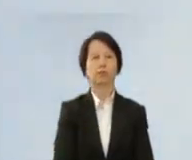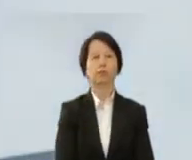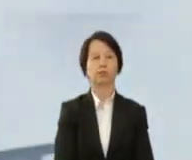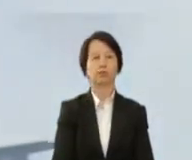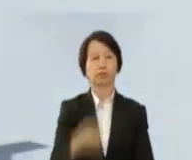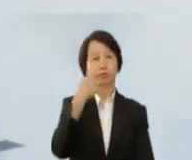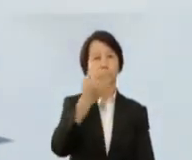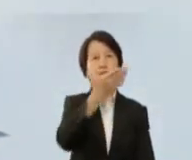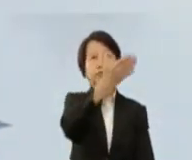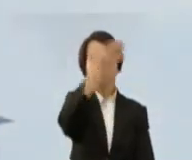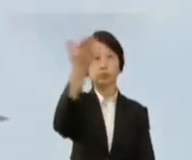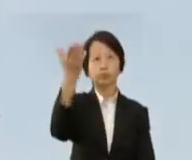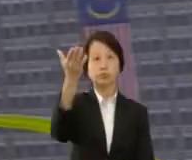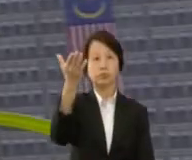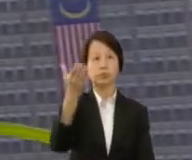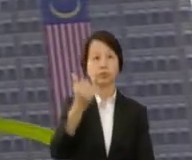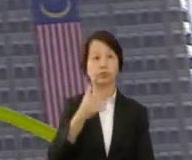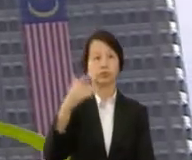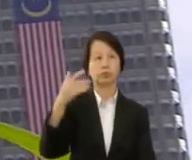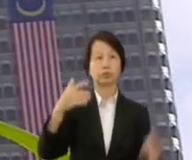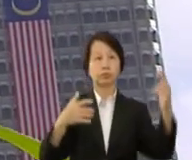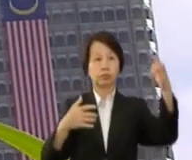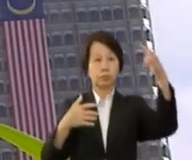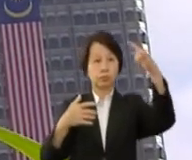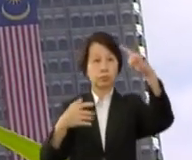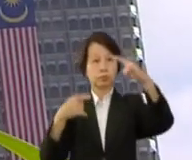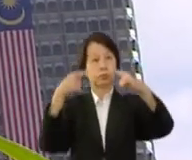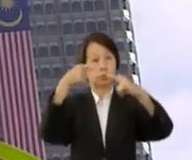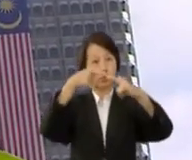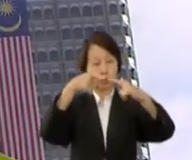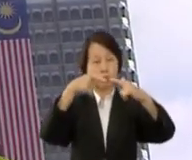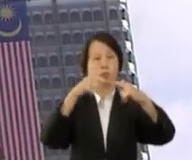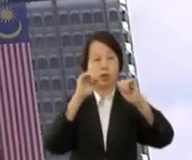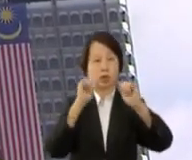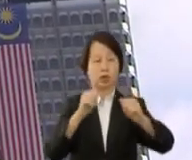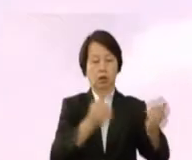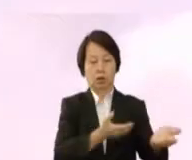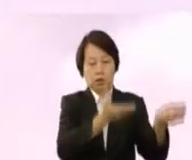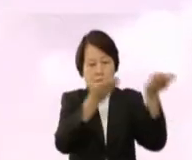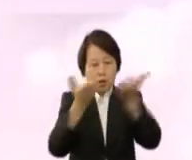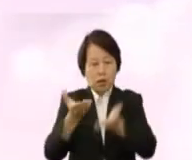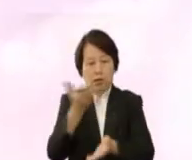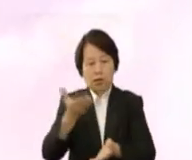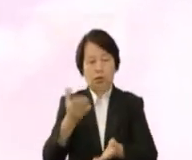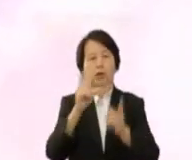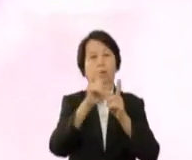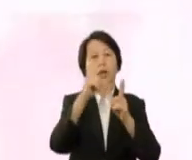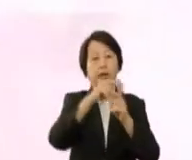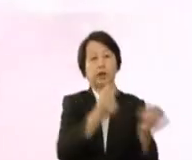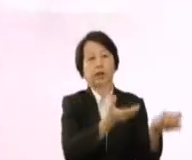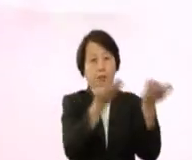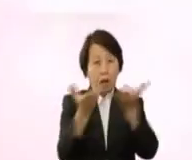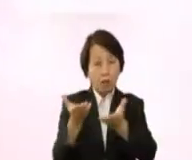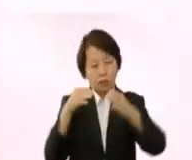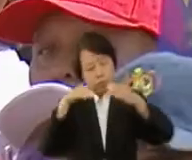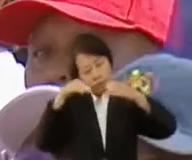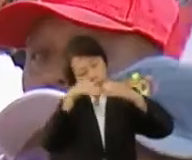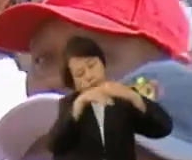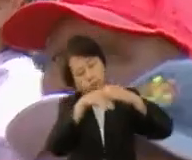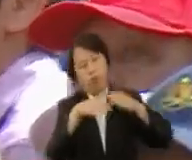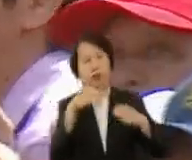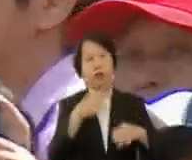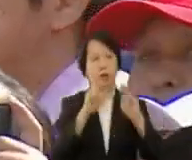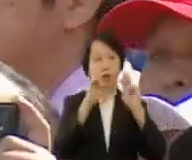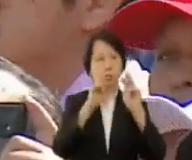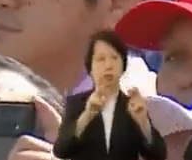Untuk maklumat hadirin sekalian, pesawat-pesawat ini merupakan pesawat angkut strategik dan taktikal. Seterusnya, saksikan sebelah